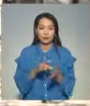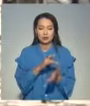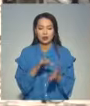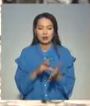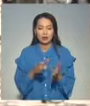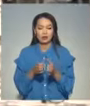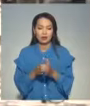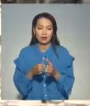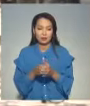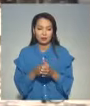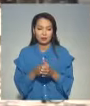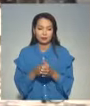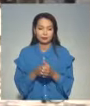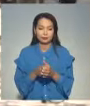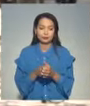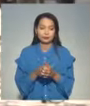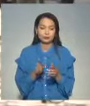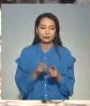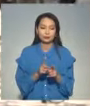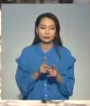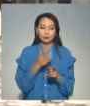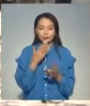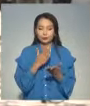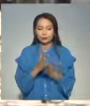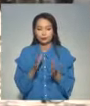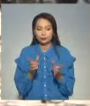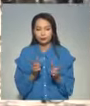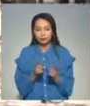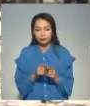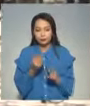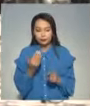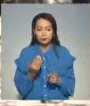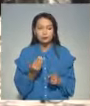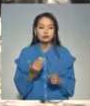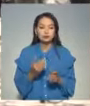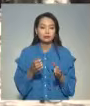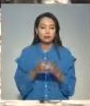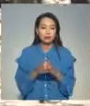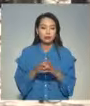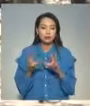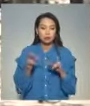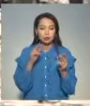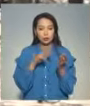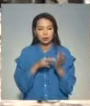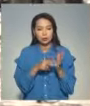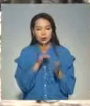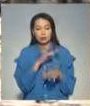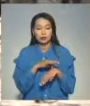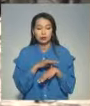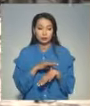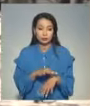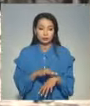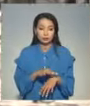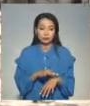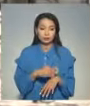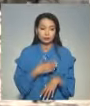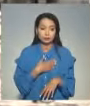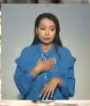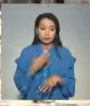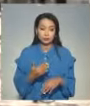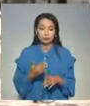филиалы және де ішкі саясат бөлімімен партиялық бақытты отбасы жобасын жүзеге асырып жатырмыз.